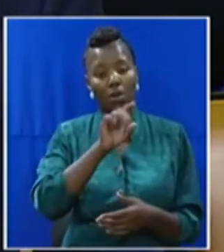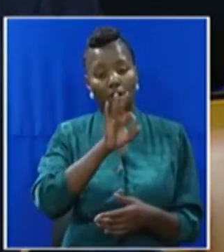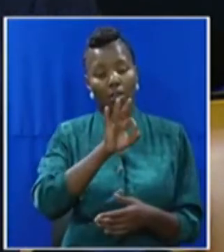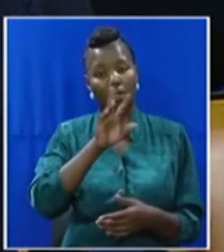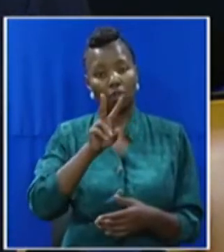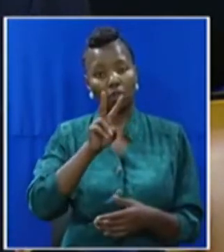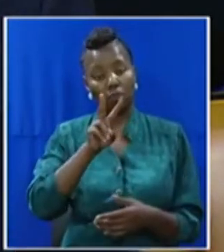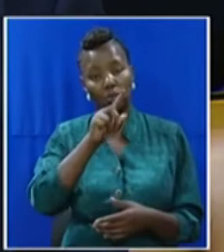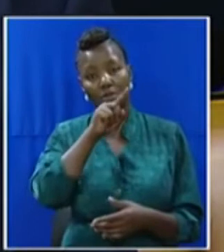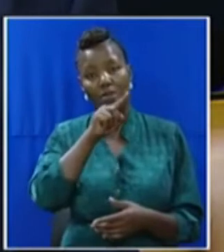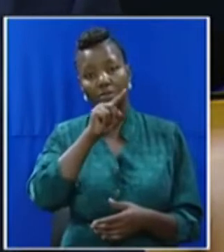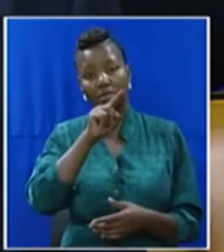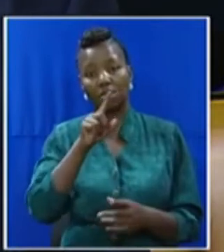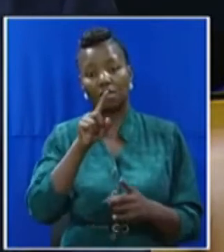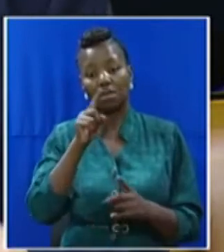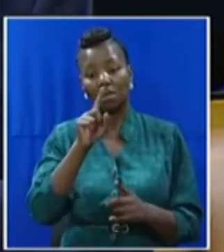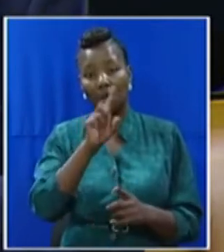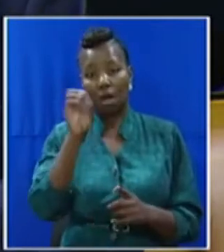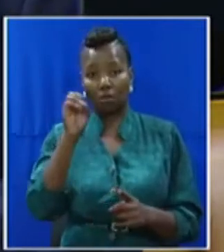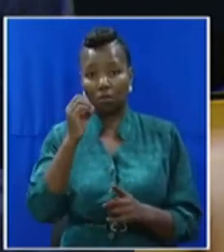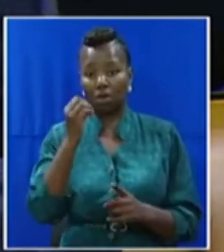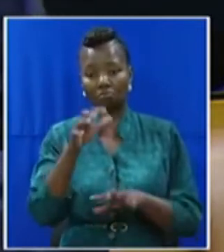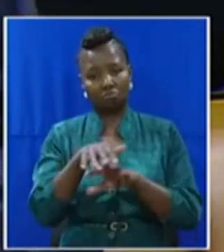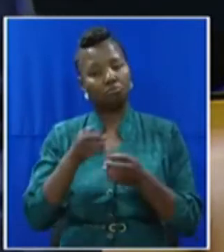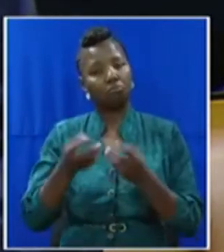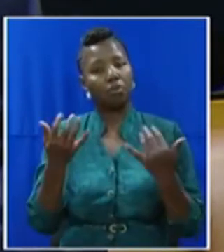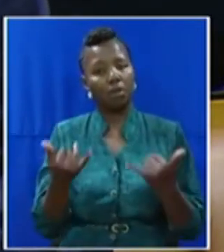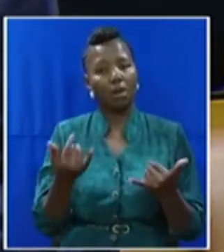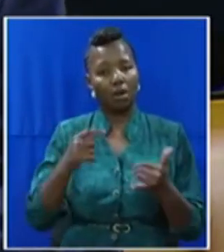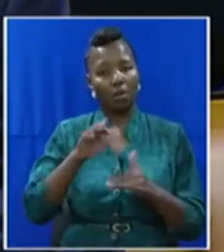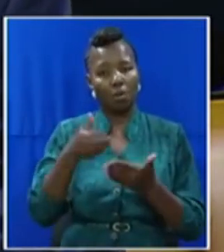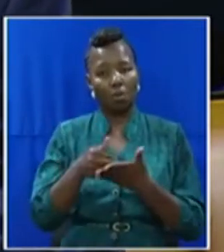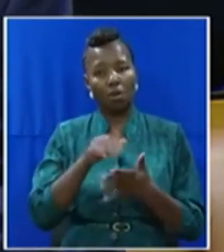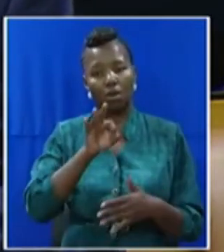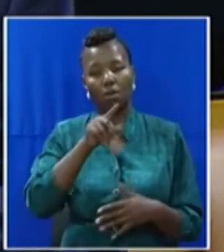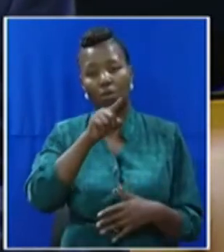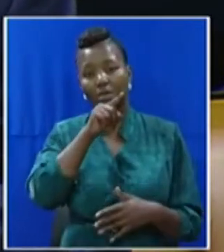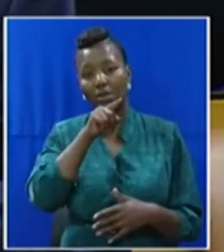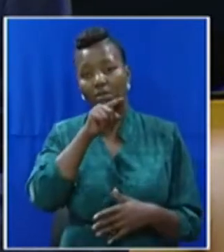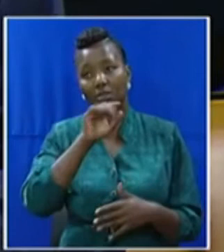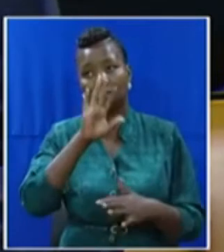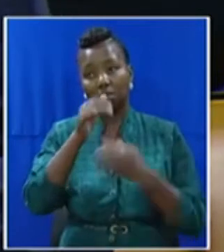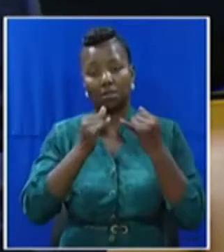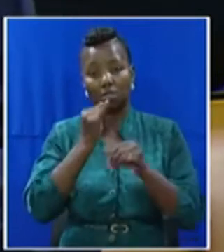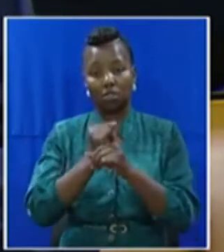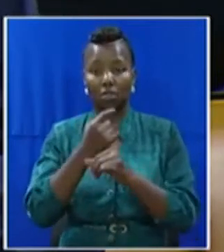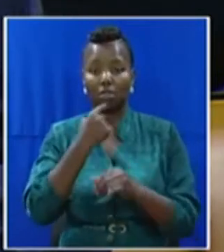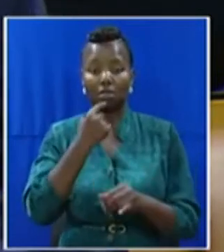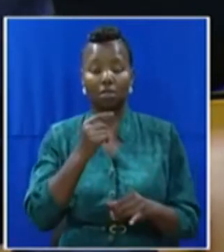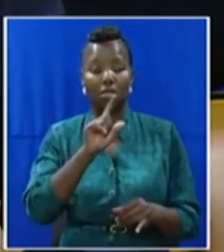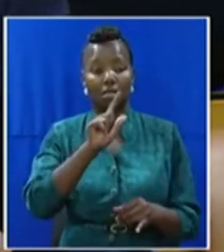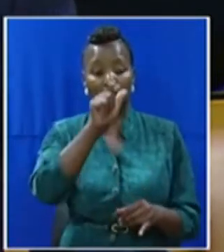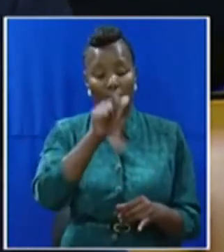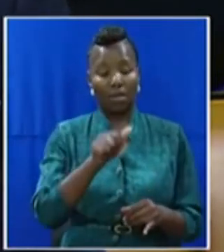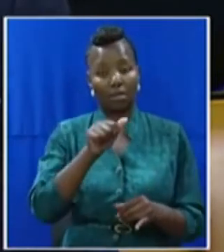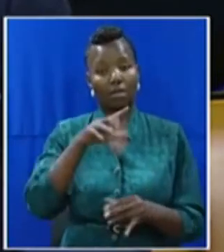elke 100.000 van plaasbevolking, teenoor politiecijfer van 54 uit 100.000 en die gewone bevolking van 31. Die internationale cijfer